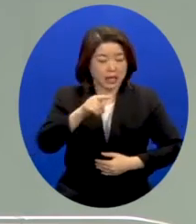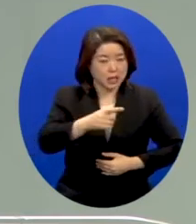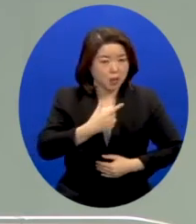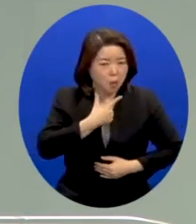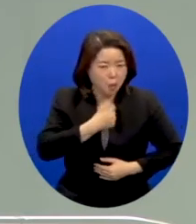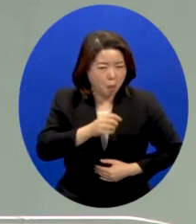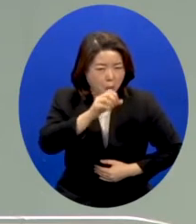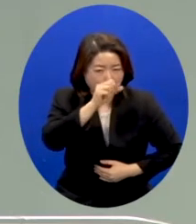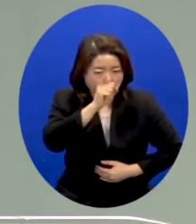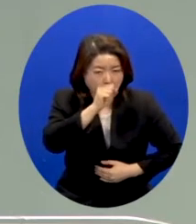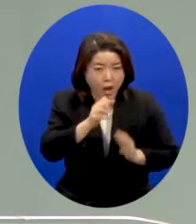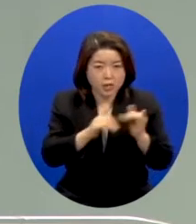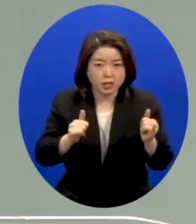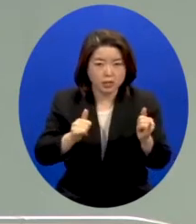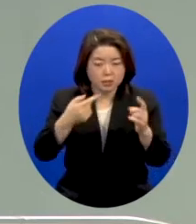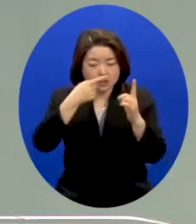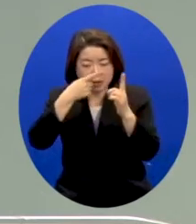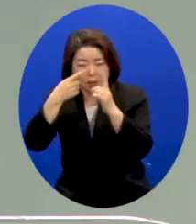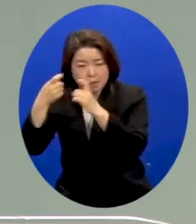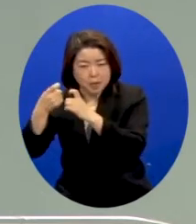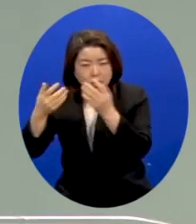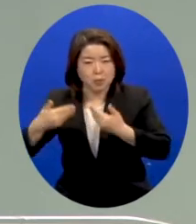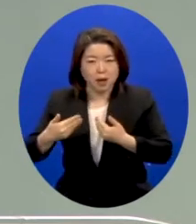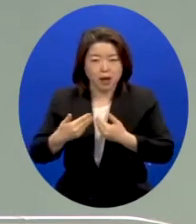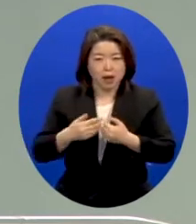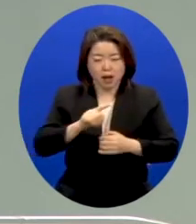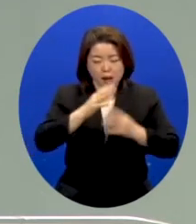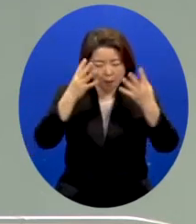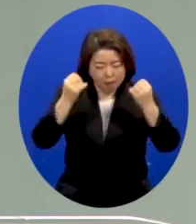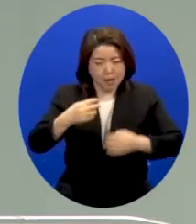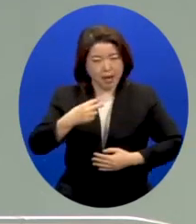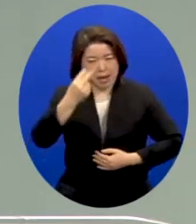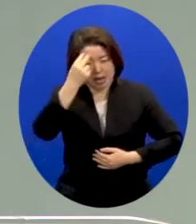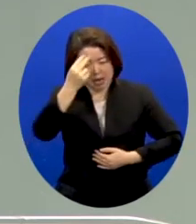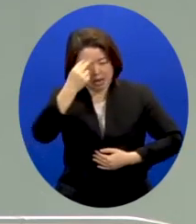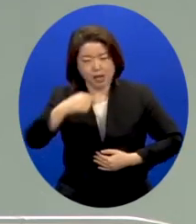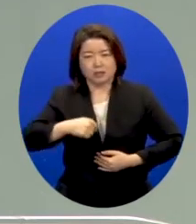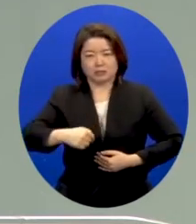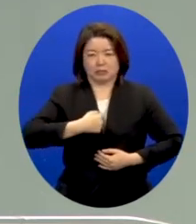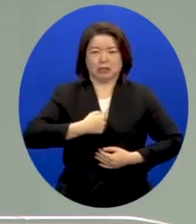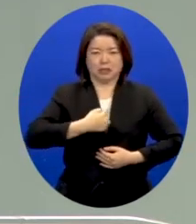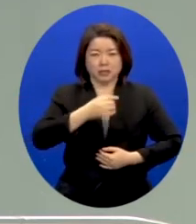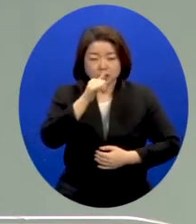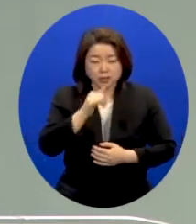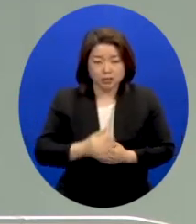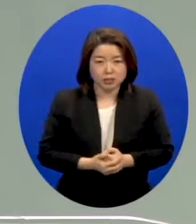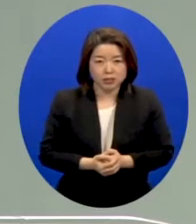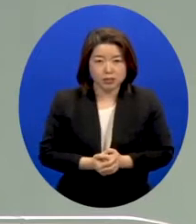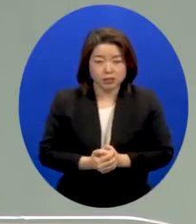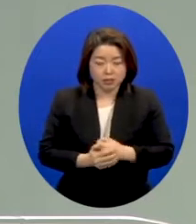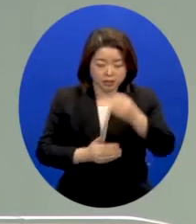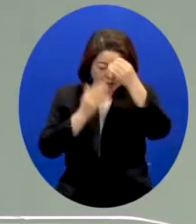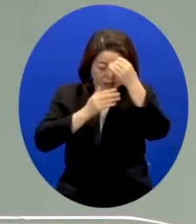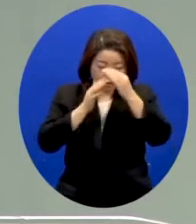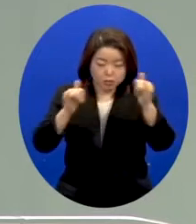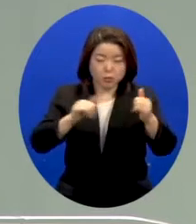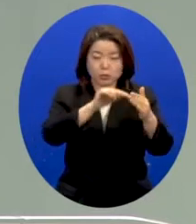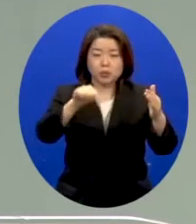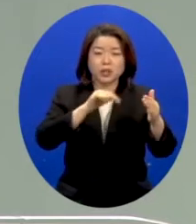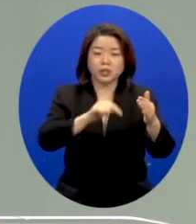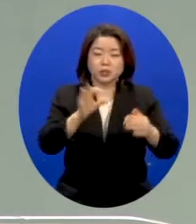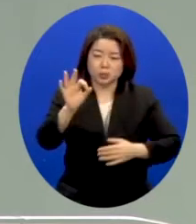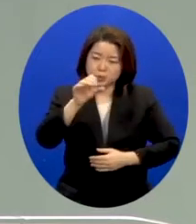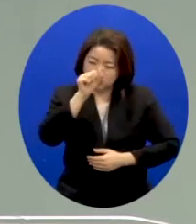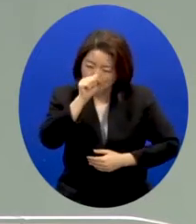받아 믿음에서 떠나 많은 근심 으로서 자기를 찔러 또 다 성도들 안 해도 돈을 사랑하는